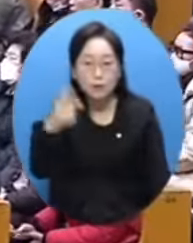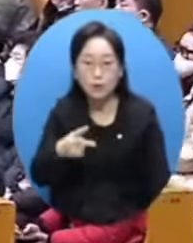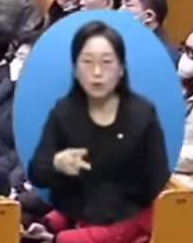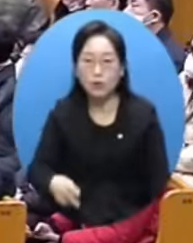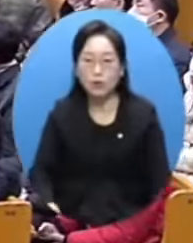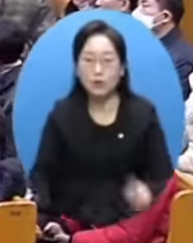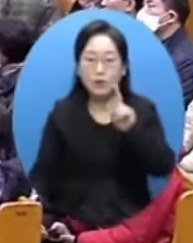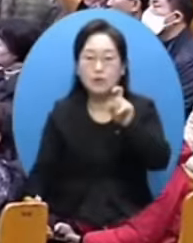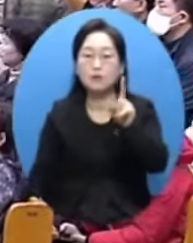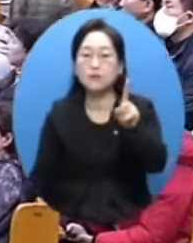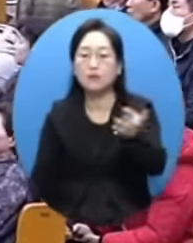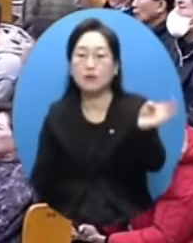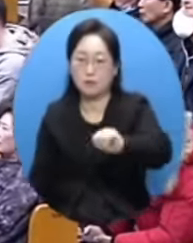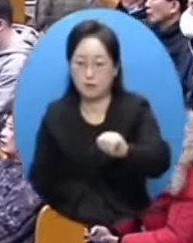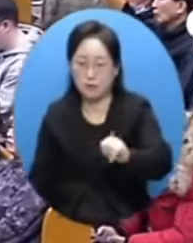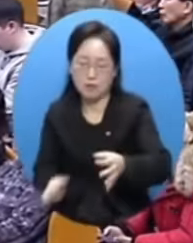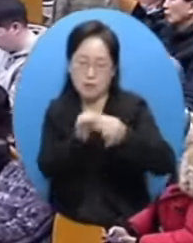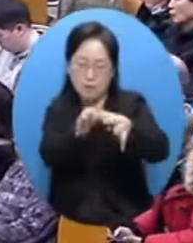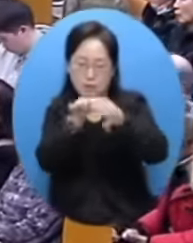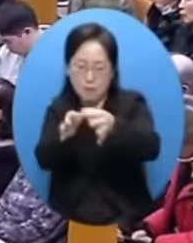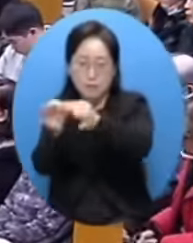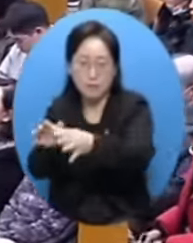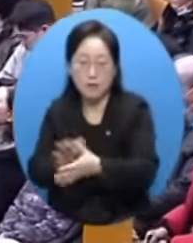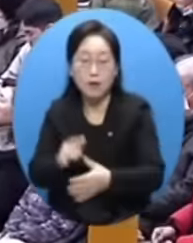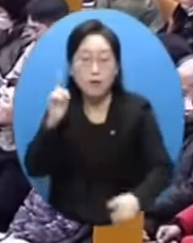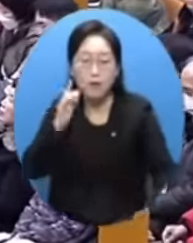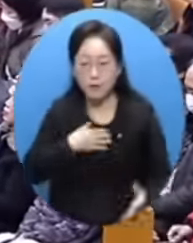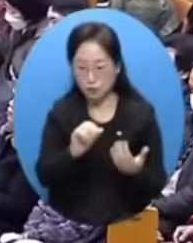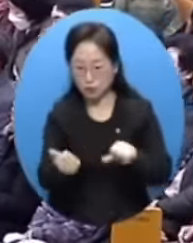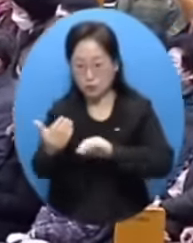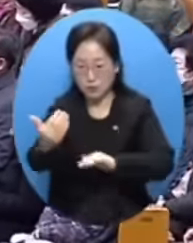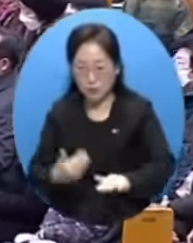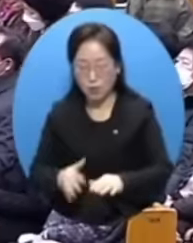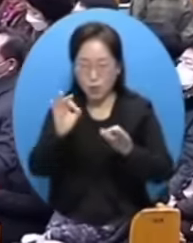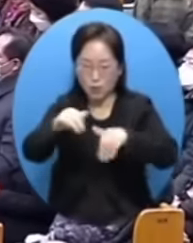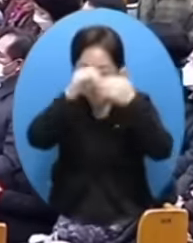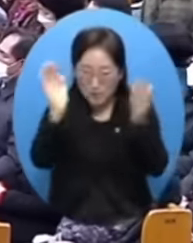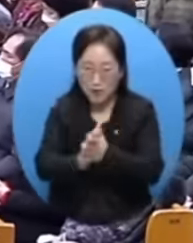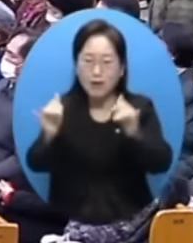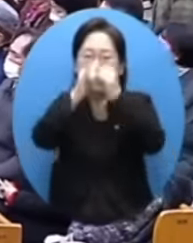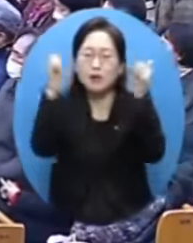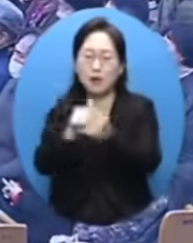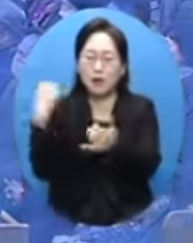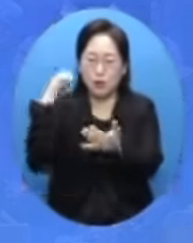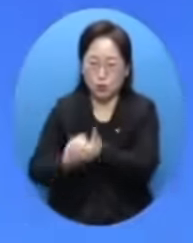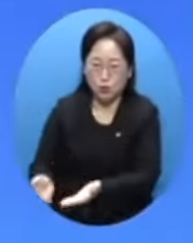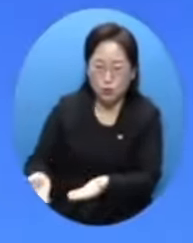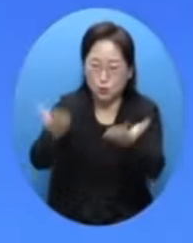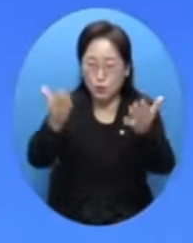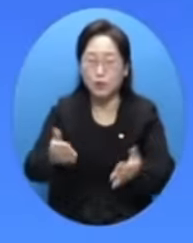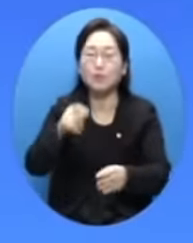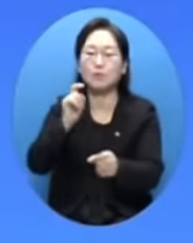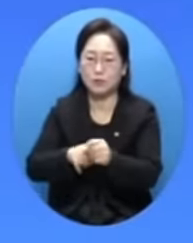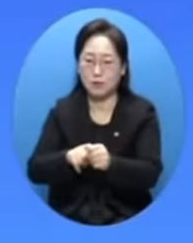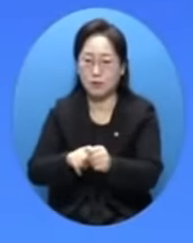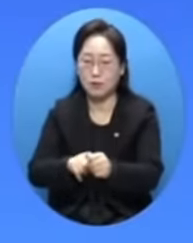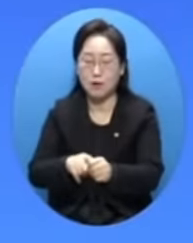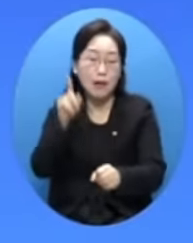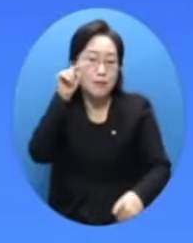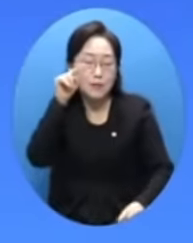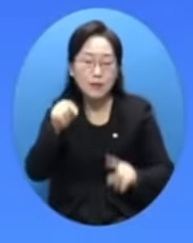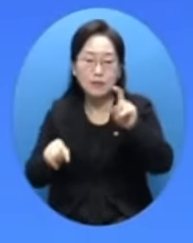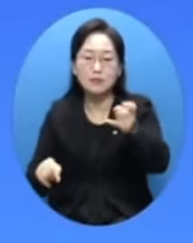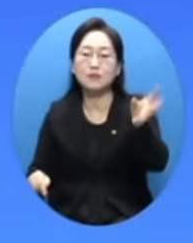11억 원씩 정했어 매일 왜냐하면 자기가 죽기 전에 전 재산을 사회다 환원해야 되기 때문에 계산해 보니까 매일 10억씩